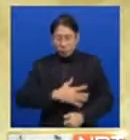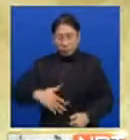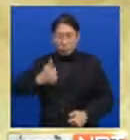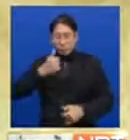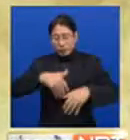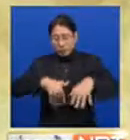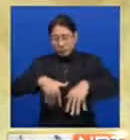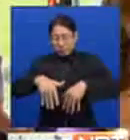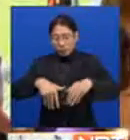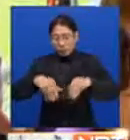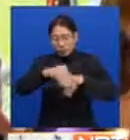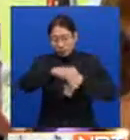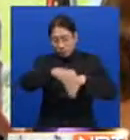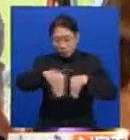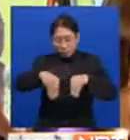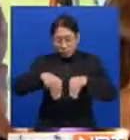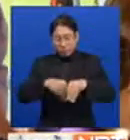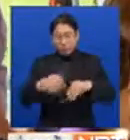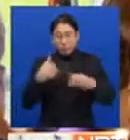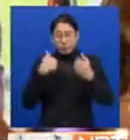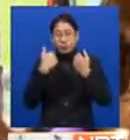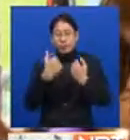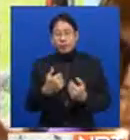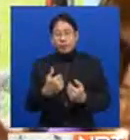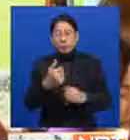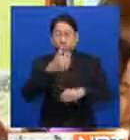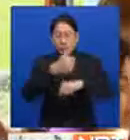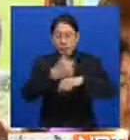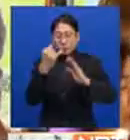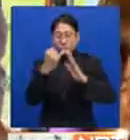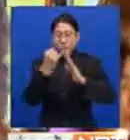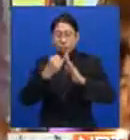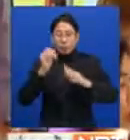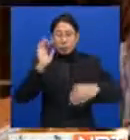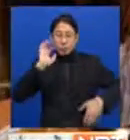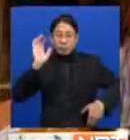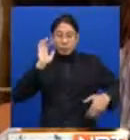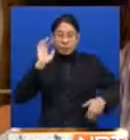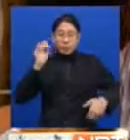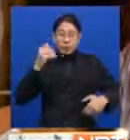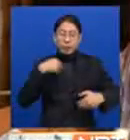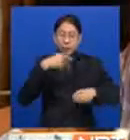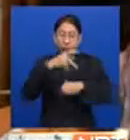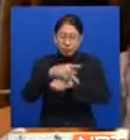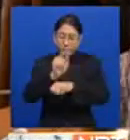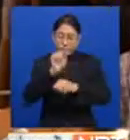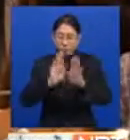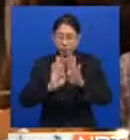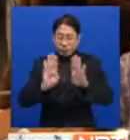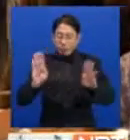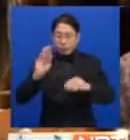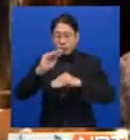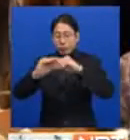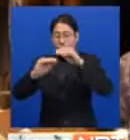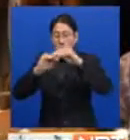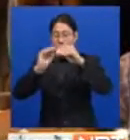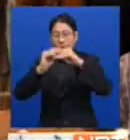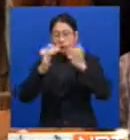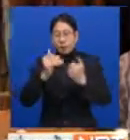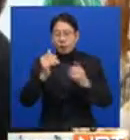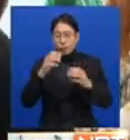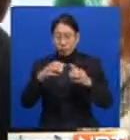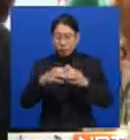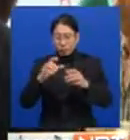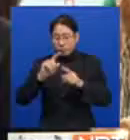พื้นที่เมืองแร่โดยมีนายธนาคมจงจิระผู้ว่าราชการจังหวัดีลพบุรีเป็นประธานเปิดโครงการเพื่อให้หน่วยงาน